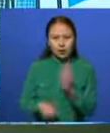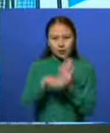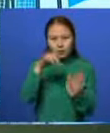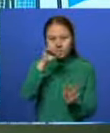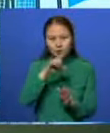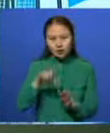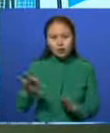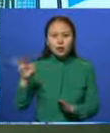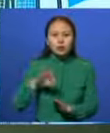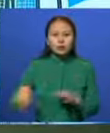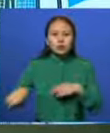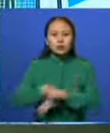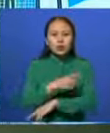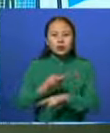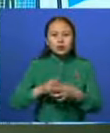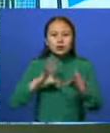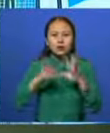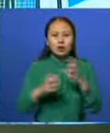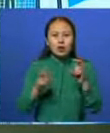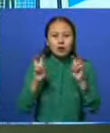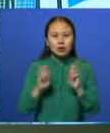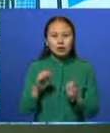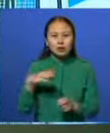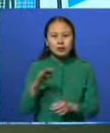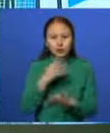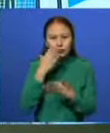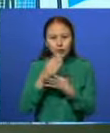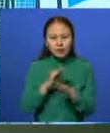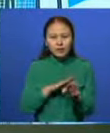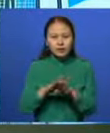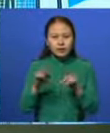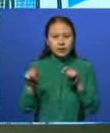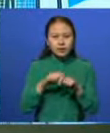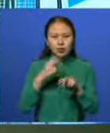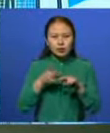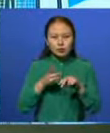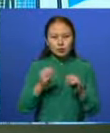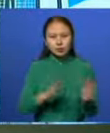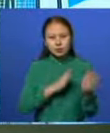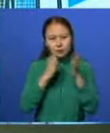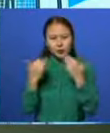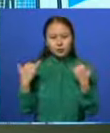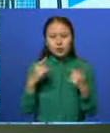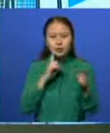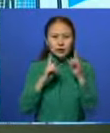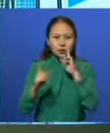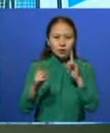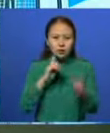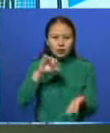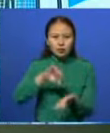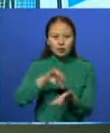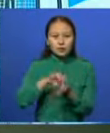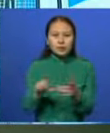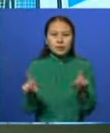Депутаттар жол қозғалысы туралы заңдағы автоорындыққа қатысты жаңа ереженің орындалуын бір жылға шегеруді ұсынып отыр. Бүгін мәжілістің пленарлық